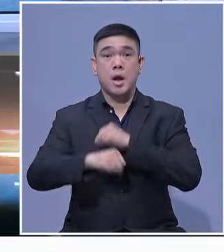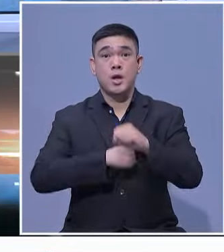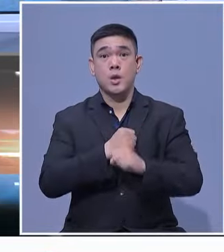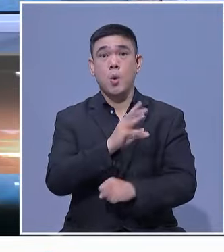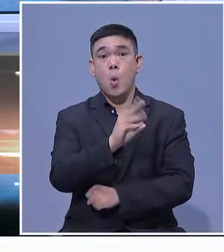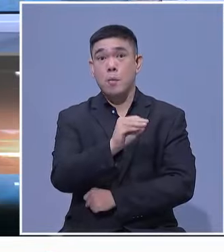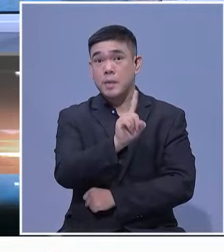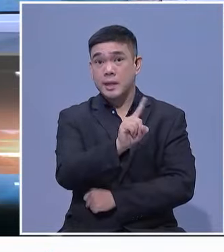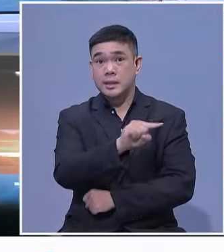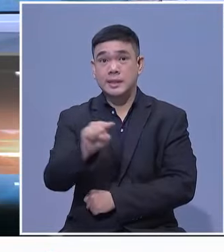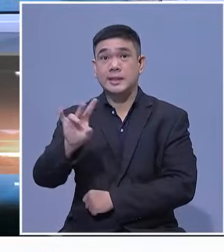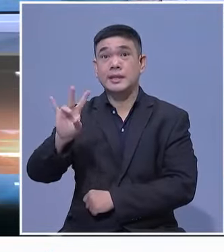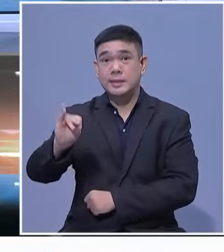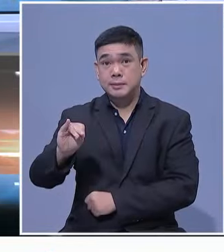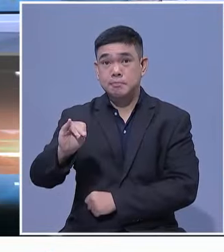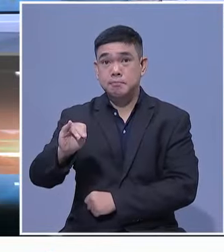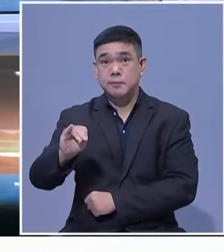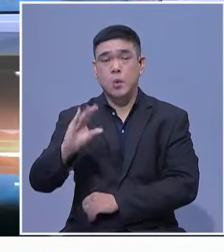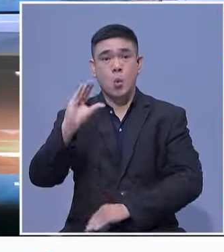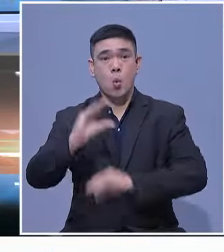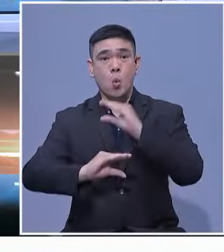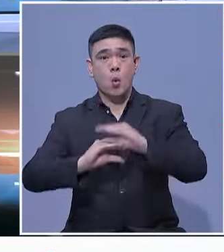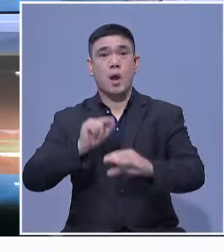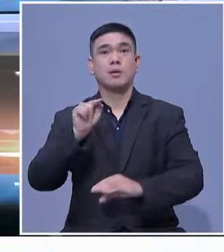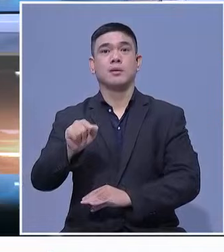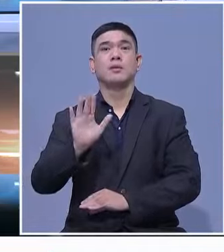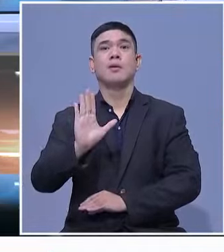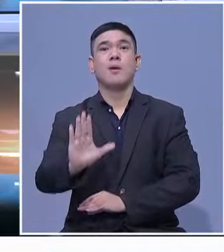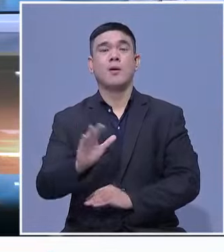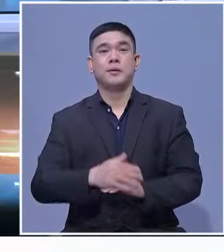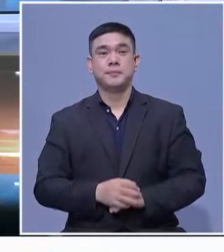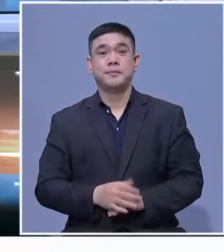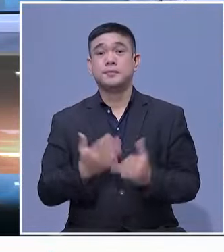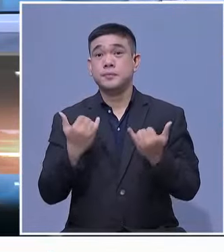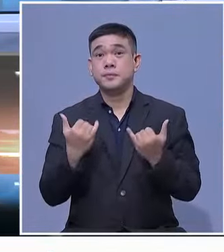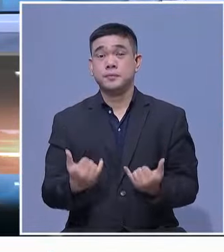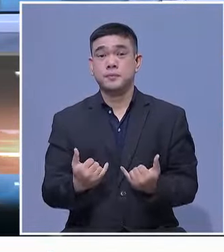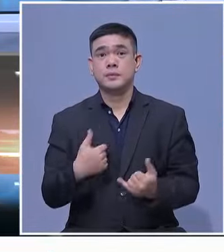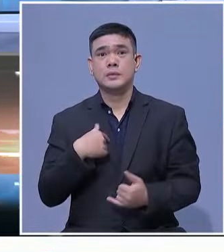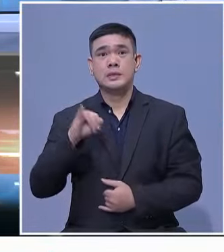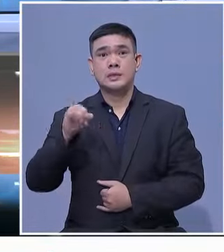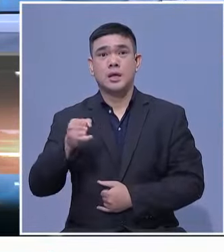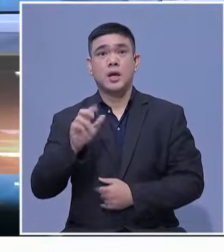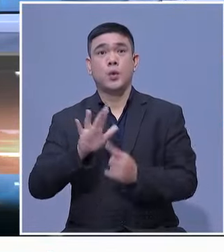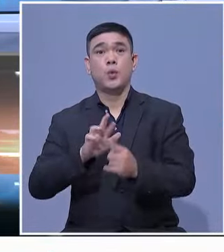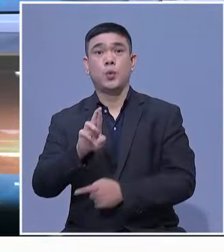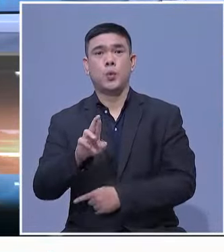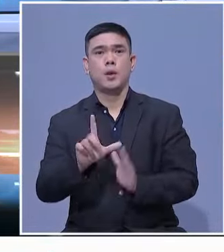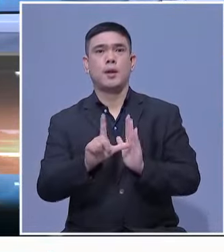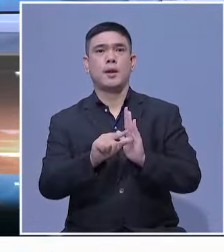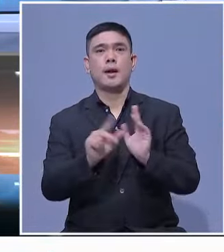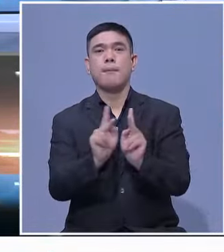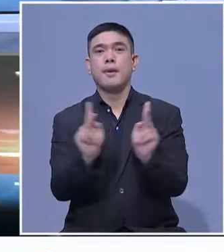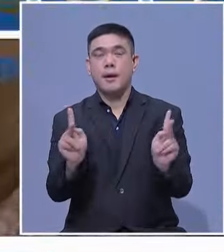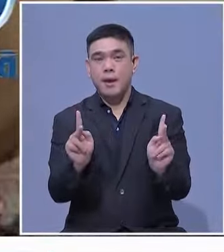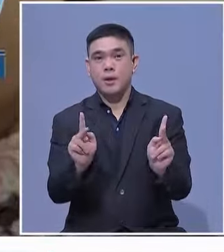61 - 70ปีเข้าไปด้วยมั้ยสำหรับโครงการหวยเกษียณเนี่ยนะครับท่านผู้ชมครับทางด้านของคุณจารุรักษ์เรืองสุวรรณเลขาธิการคณะ